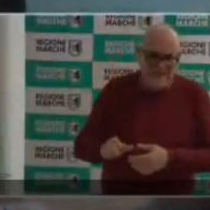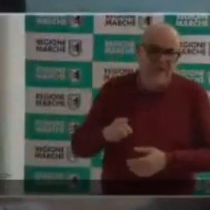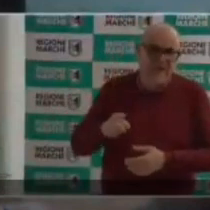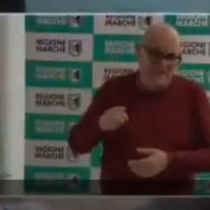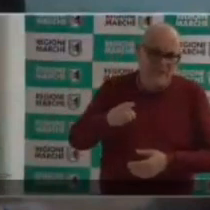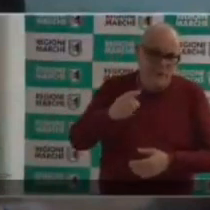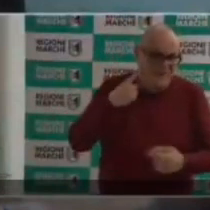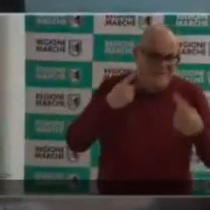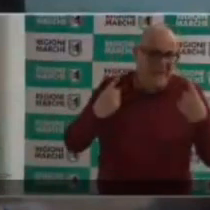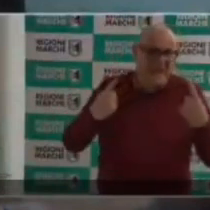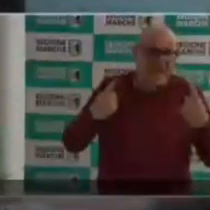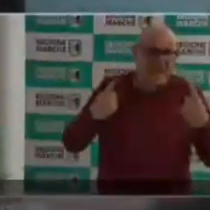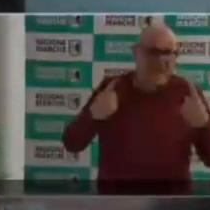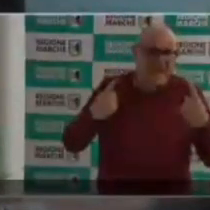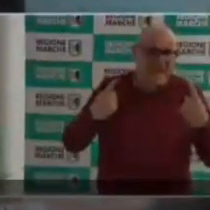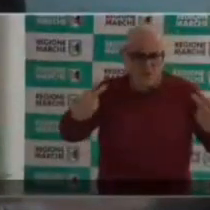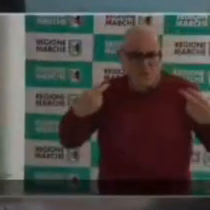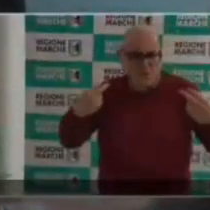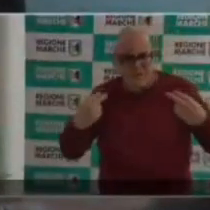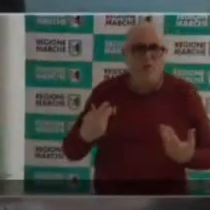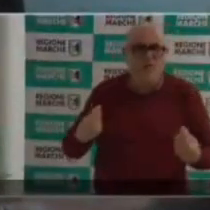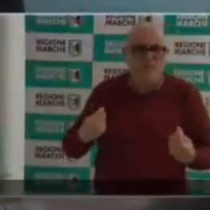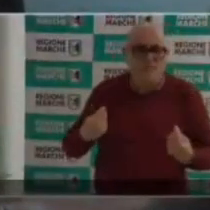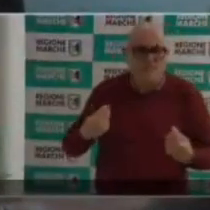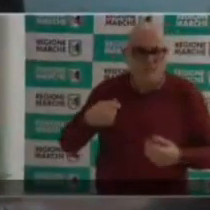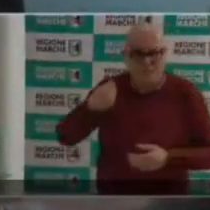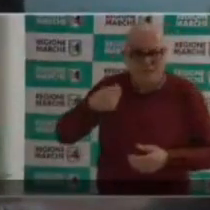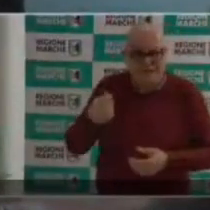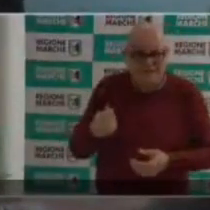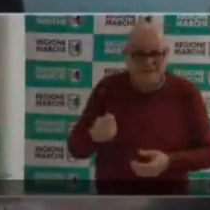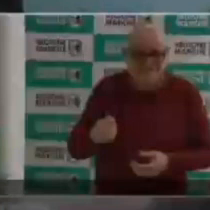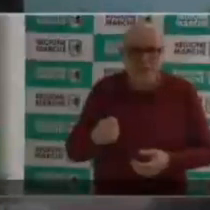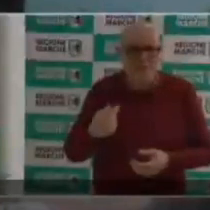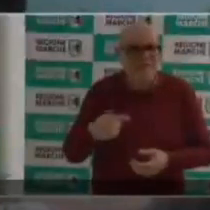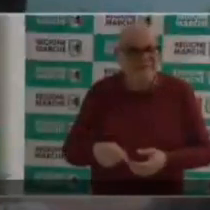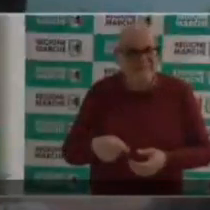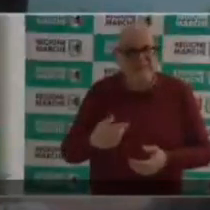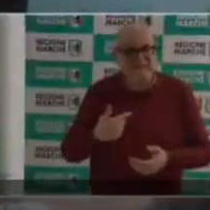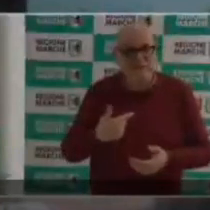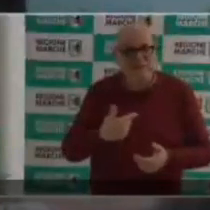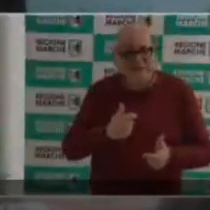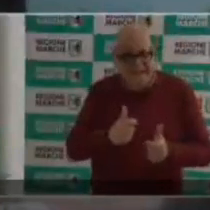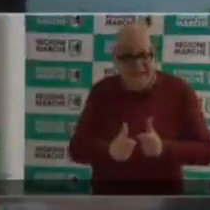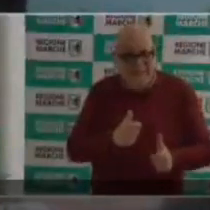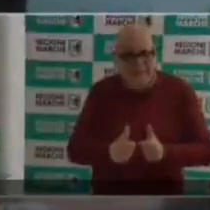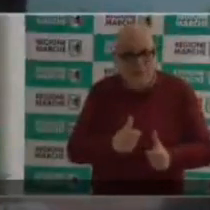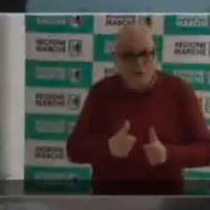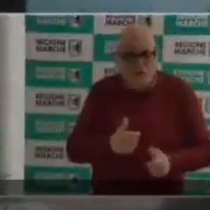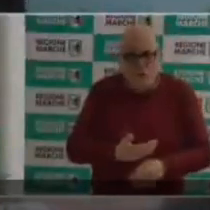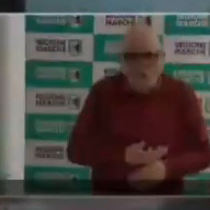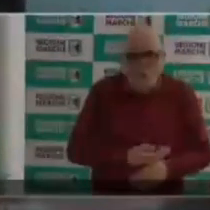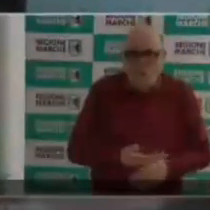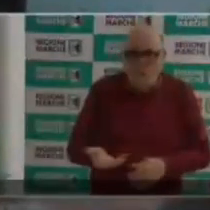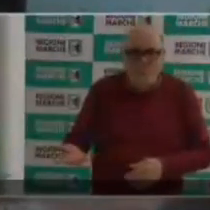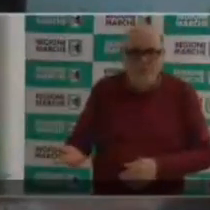interesse, perché tiene dentro il pubblico, tiene in qualche maniera, dà al terzo